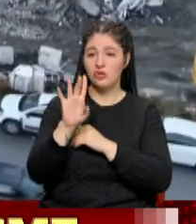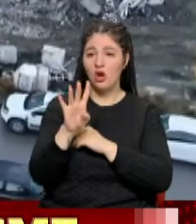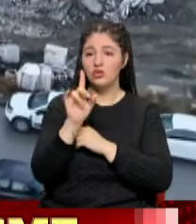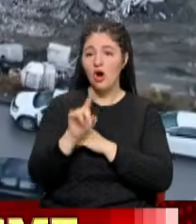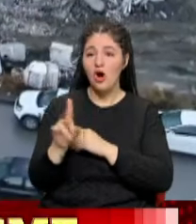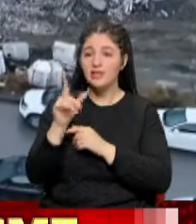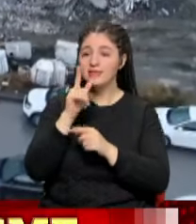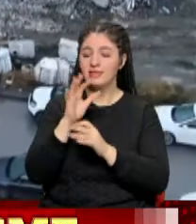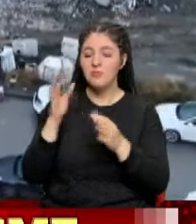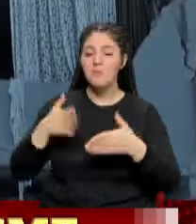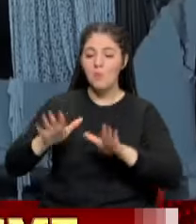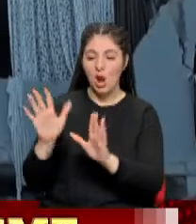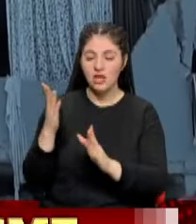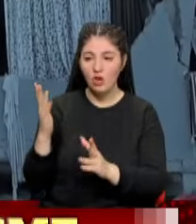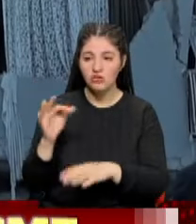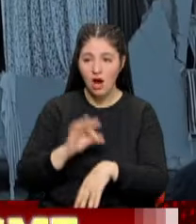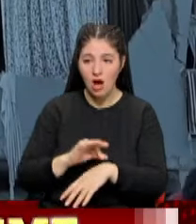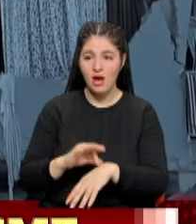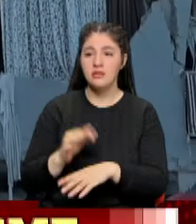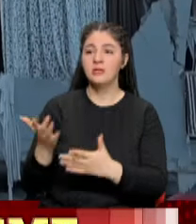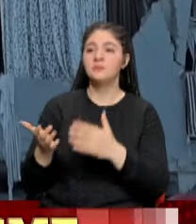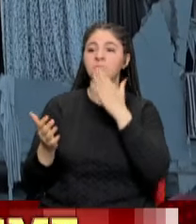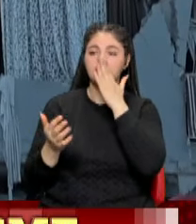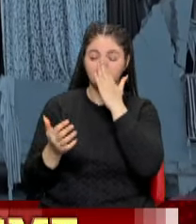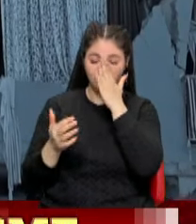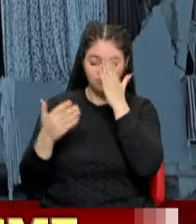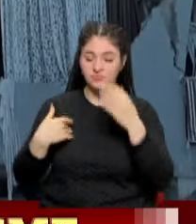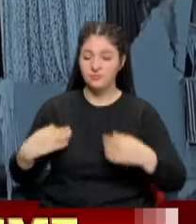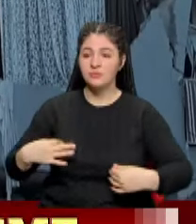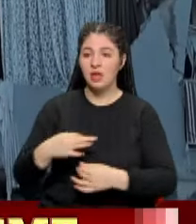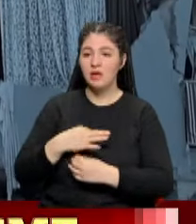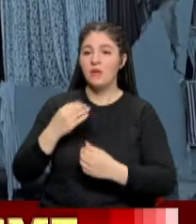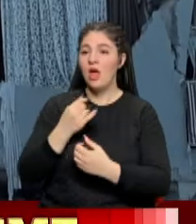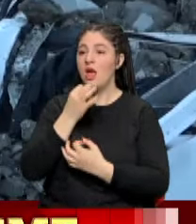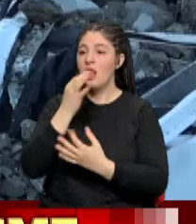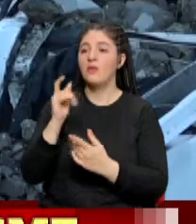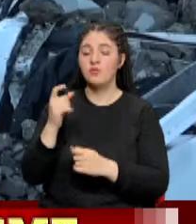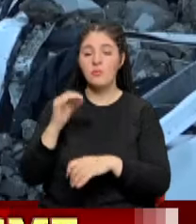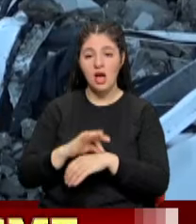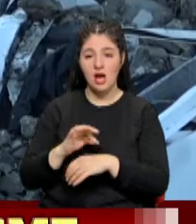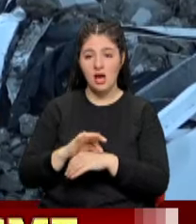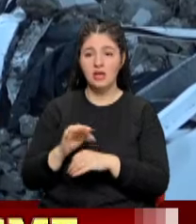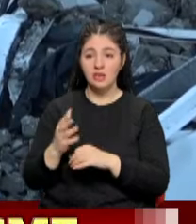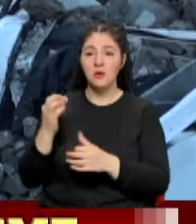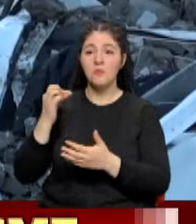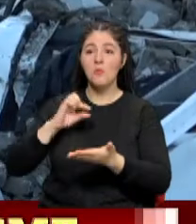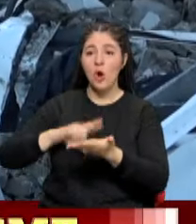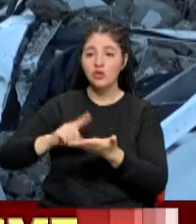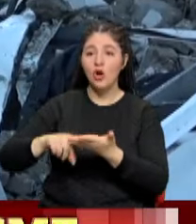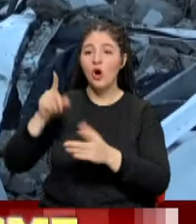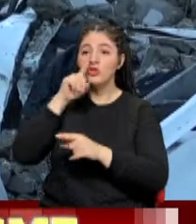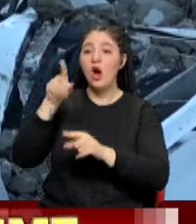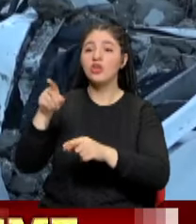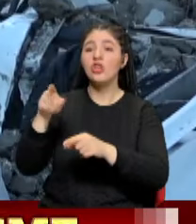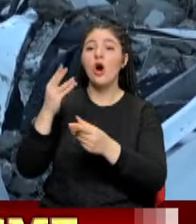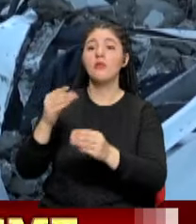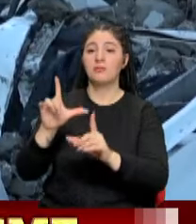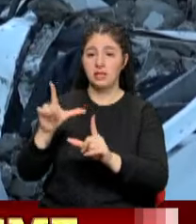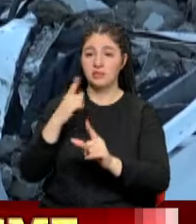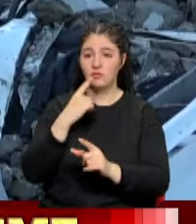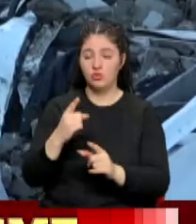4-17 sessiz bir protesto anıdır. Bizim saygımızı ileteceğimiz bir andır. Protokol de o yüzden orada olmamalıdır